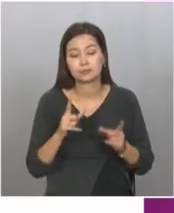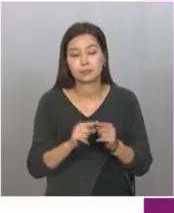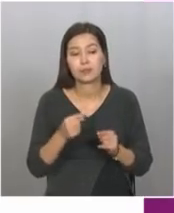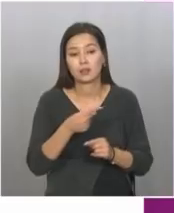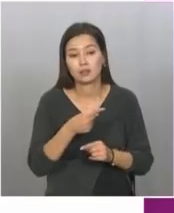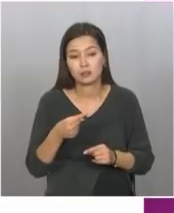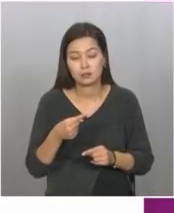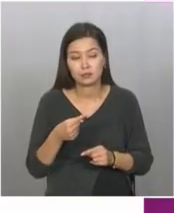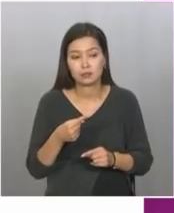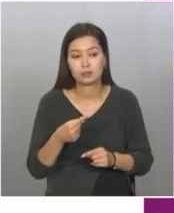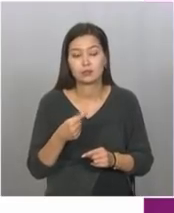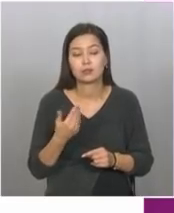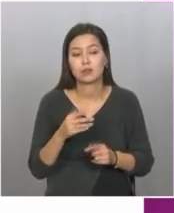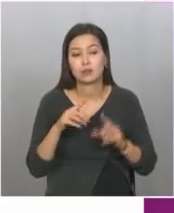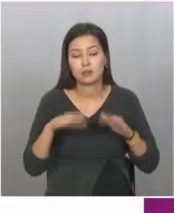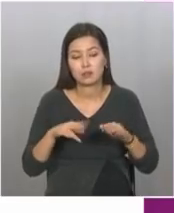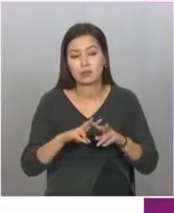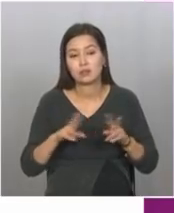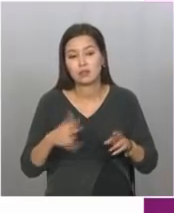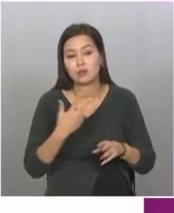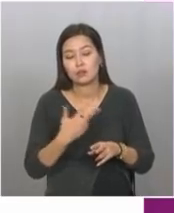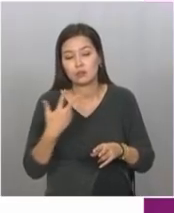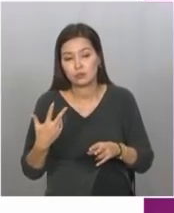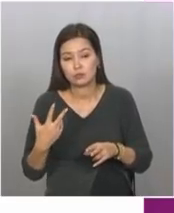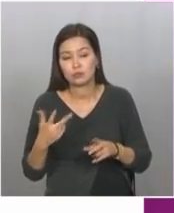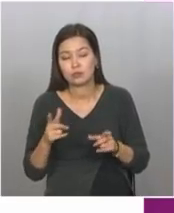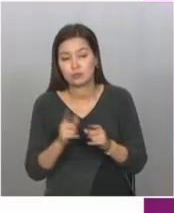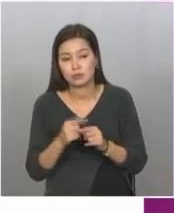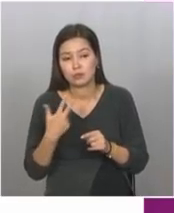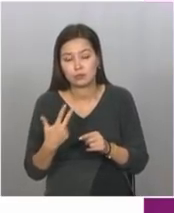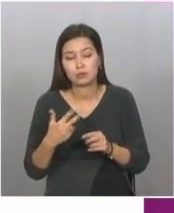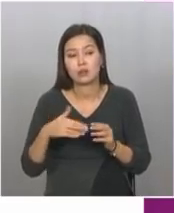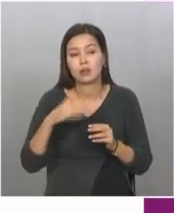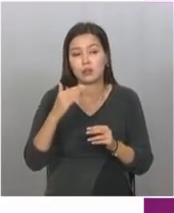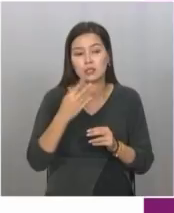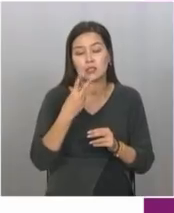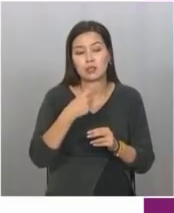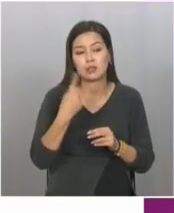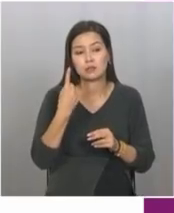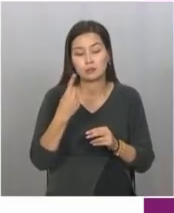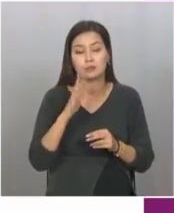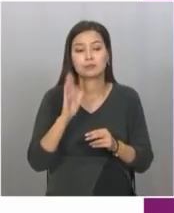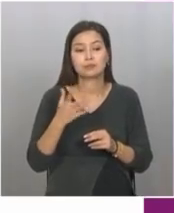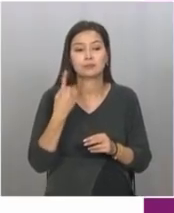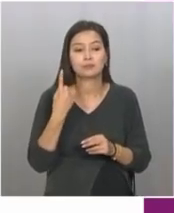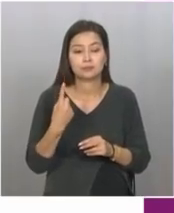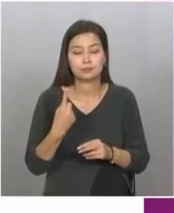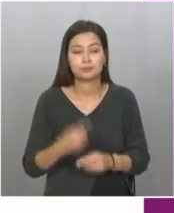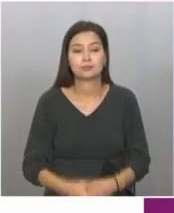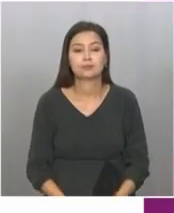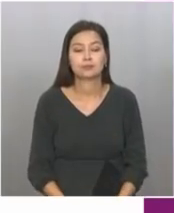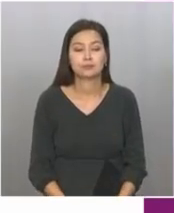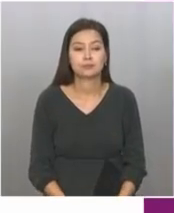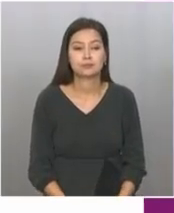айырмасы бөлімі сол күйінше жазылады, яғни 3. Ал алымындағы 2 мен 1-дің айырмасы бізге 1-ді